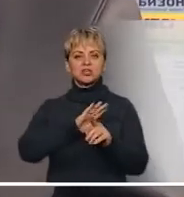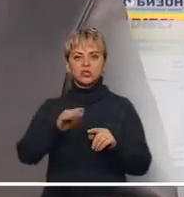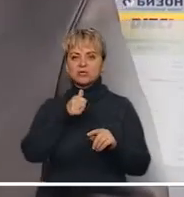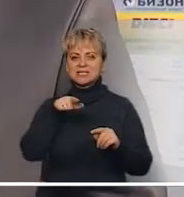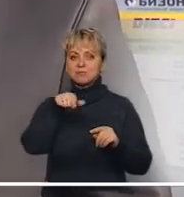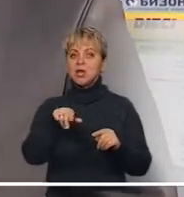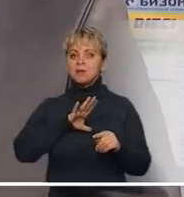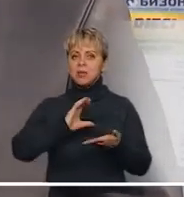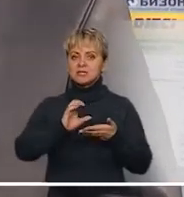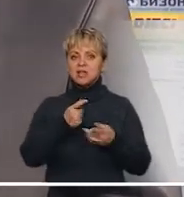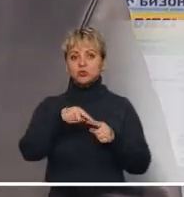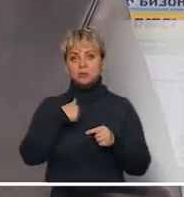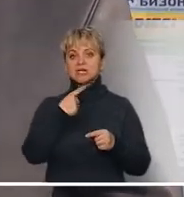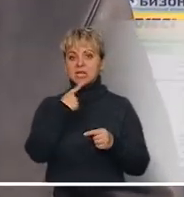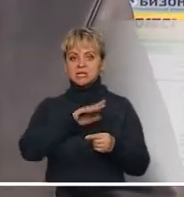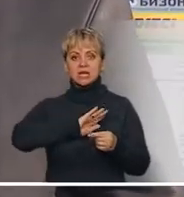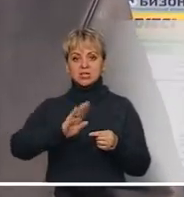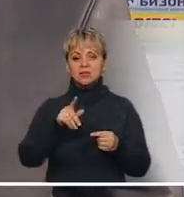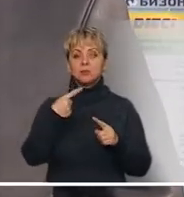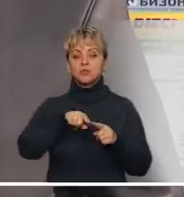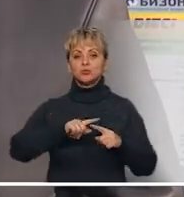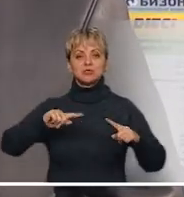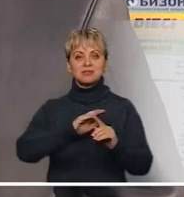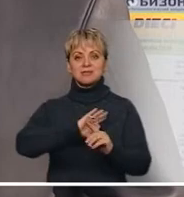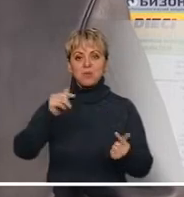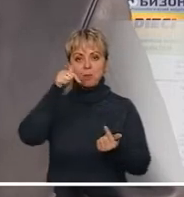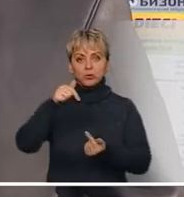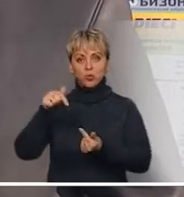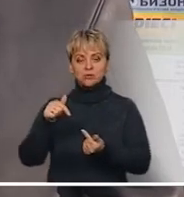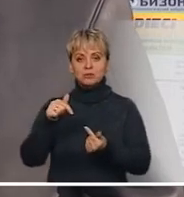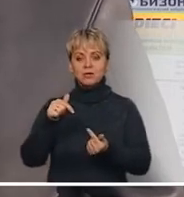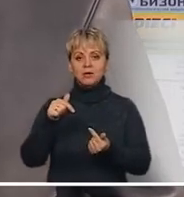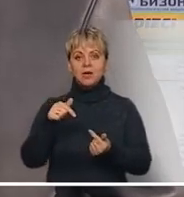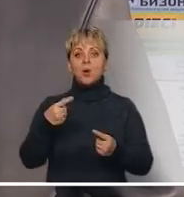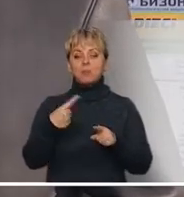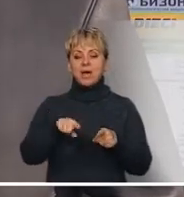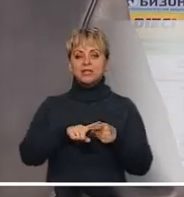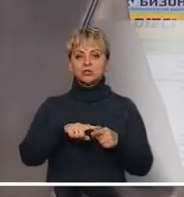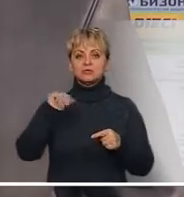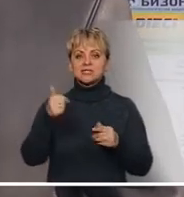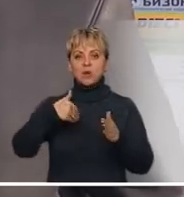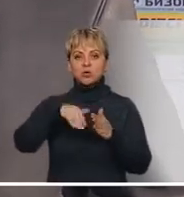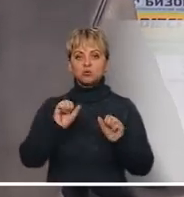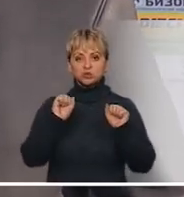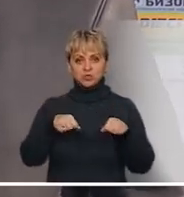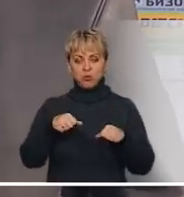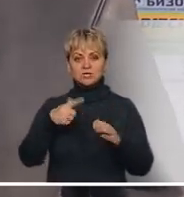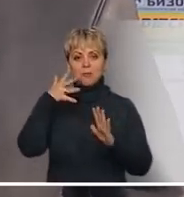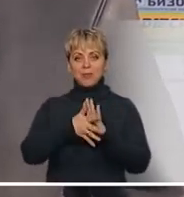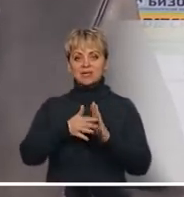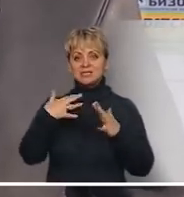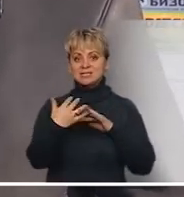не испытывали. Были те производители, которым мы сказали нет, потому что техника не подходит. Вот. Поэтому самый лучший